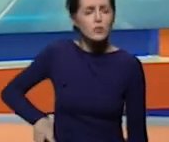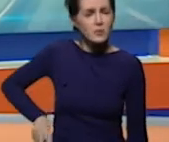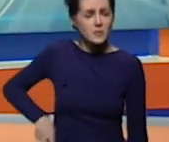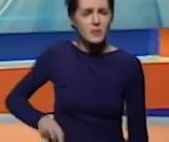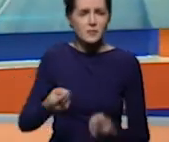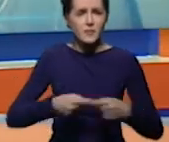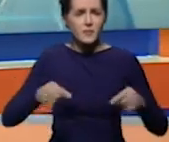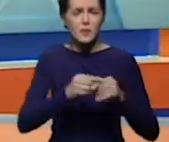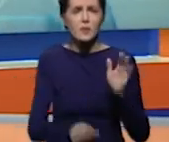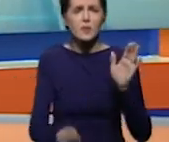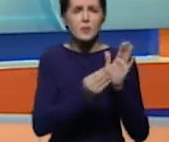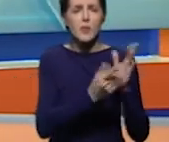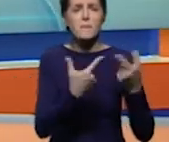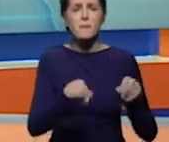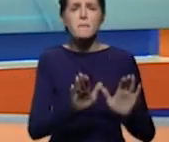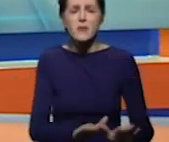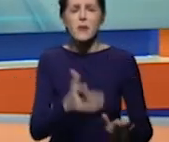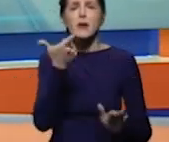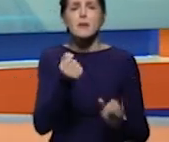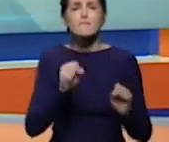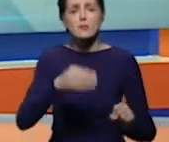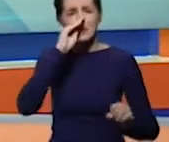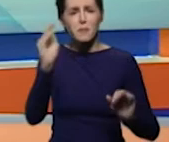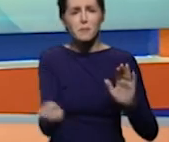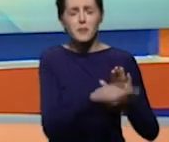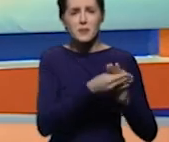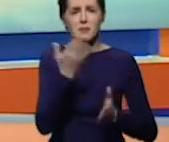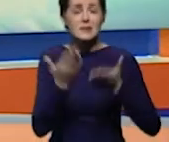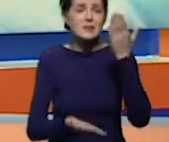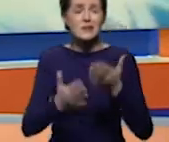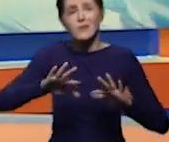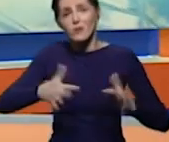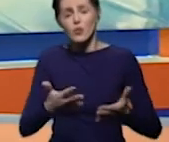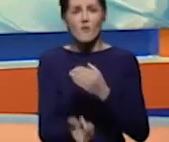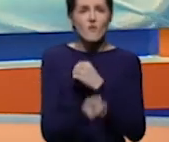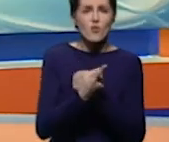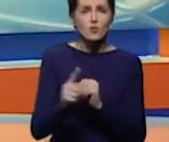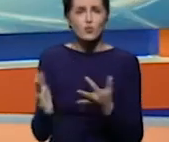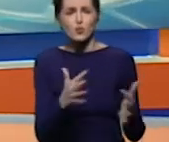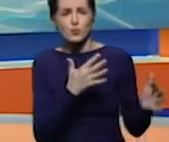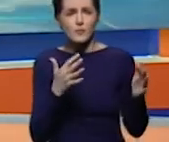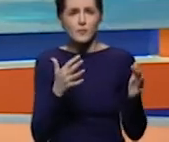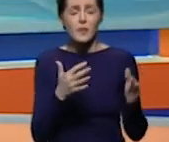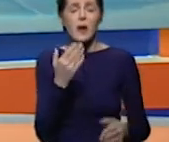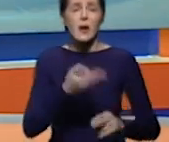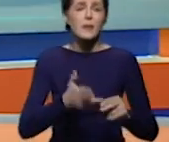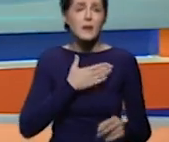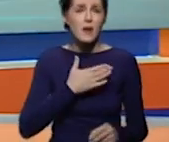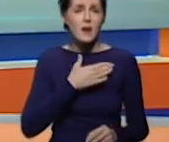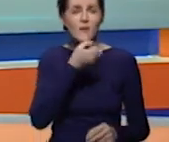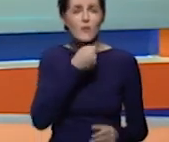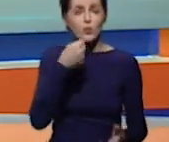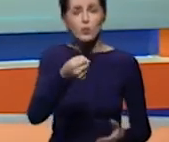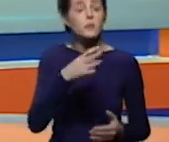облдержадміністрації. На ній вказані об'єкти, де можна сховатися, якщо виникне надзвичайна ситуація. Наш Олексій